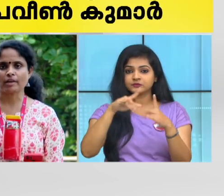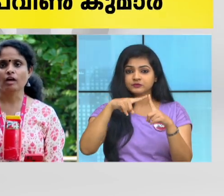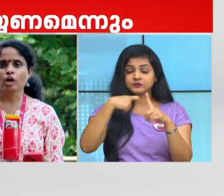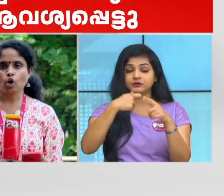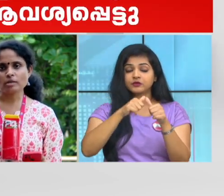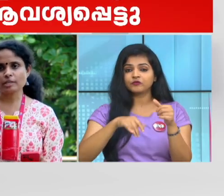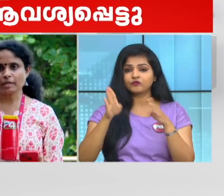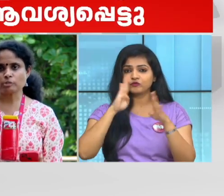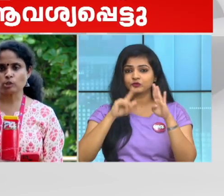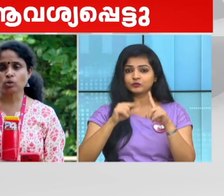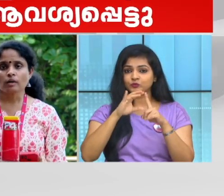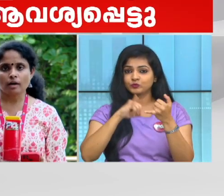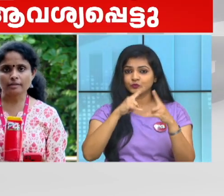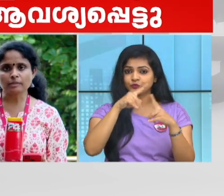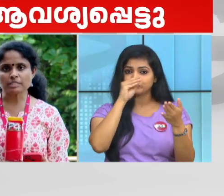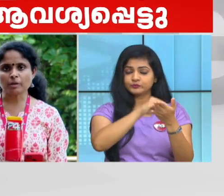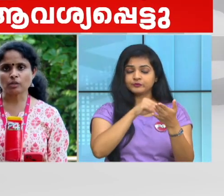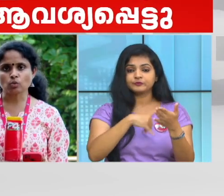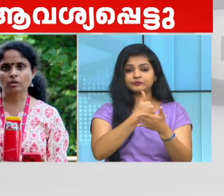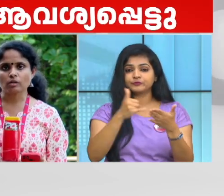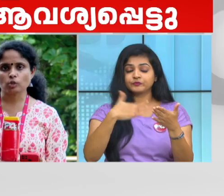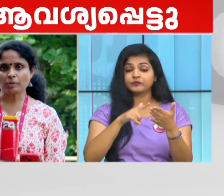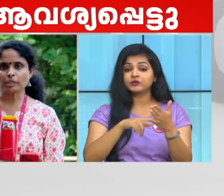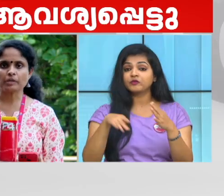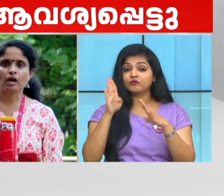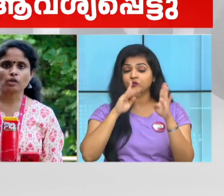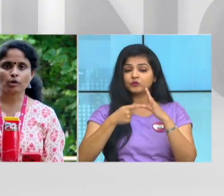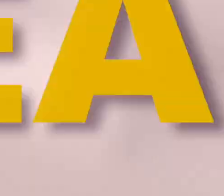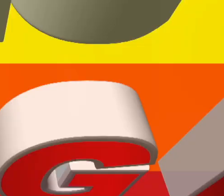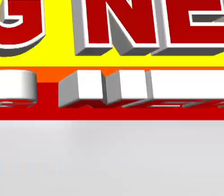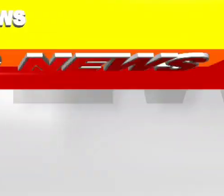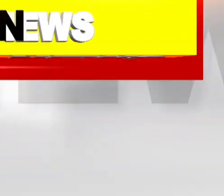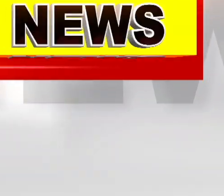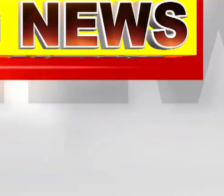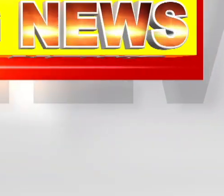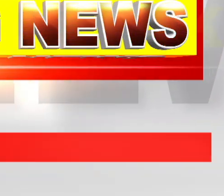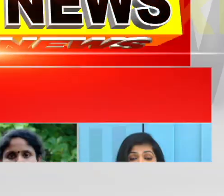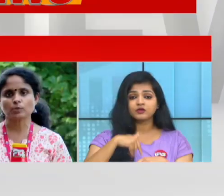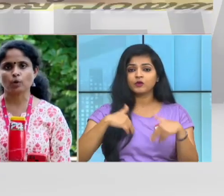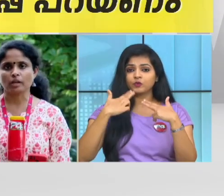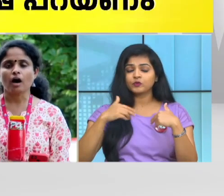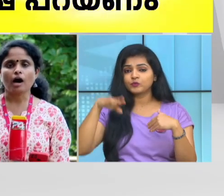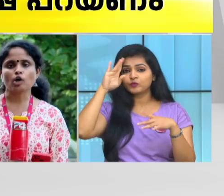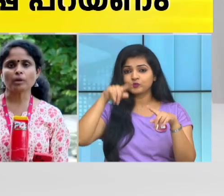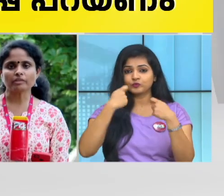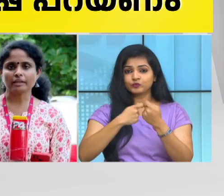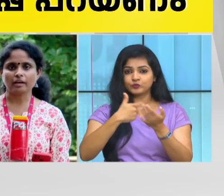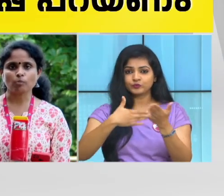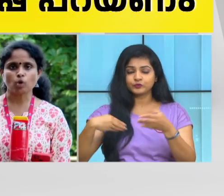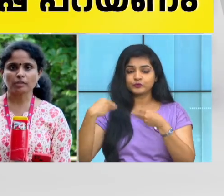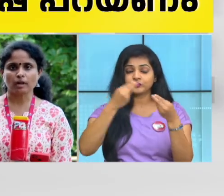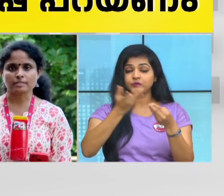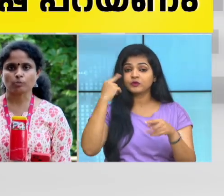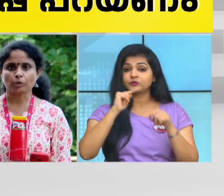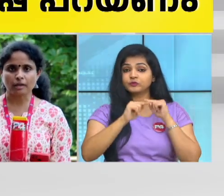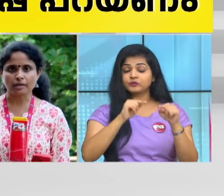പ്രൊഫൈൽ ലോക്ക് ചെയ്യുകയും ചെയ്തു. കഴിഞ്ഞ ദിവസമായിരുന്നു ഇതുമായി ബന്ധപ്പെട്ട് ഹൈക്കോടതിയിൽ പോലീസ് റിപ്പോർട്ട് നൽകിയത്. ആ പോലീസ് റിപ്പോർട്ടിൽ ആരോപണ വിധേയനായ